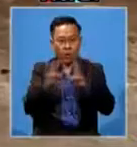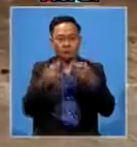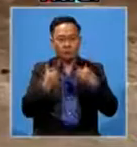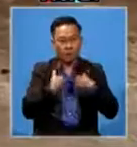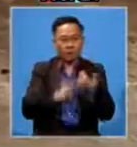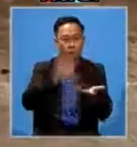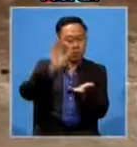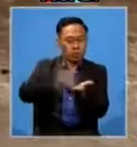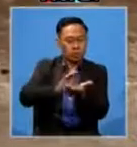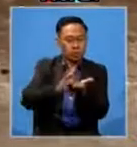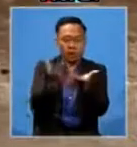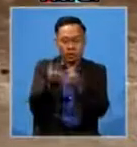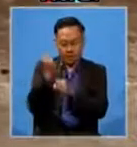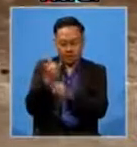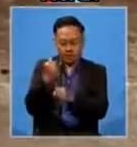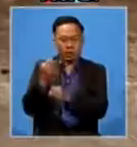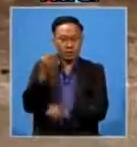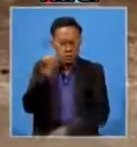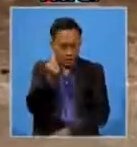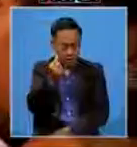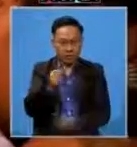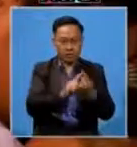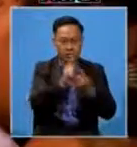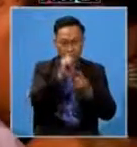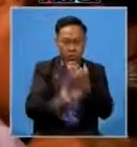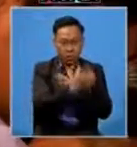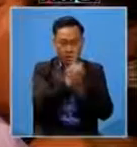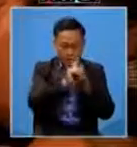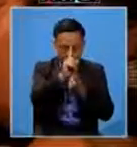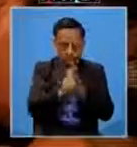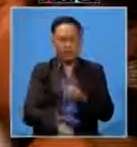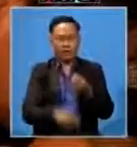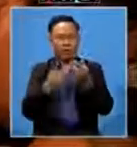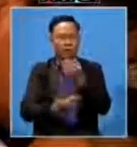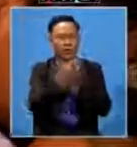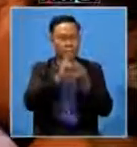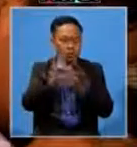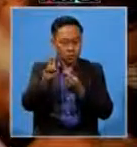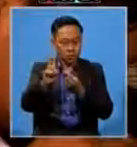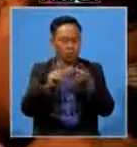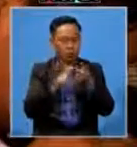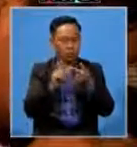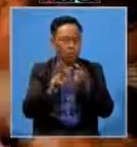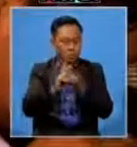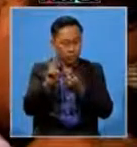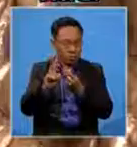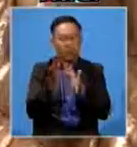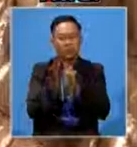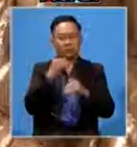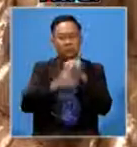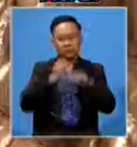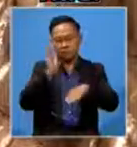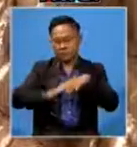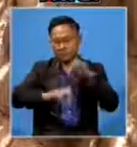โอกาสที่2ที่กระทรวงแรงงานจัดให้ประชาชนคือการพัฒนาทักษะฝีมือให้ดียิ่งขึ้นรวมถึงการพัฒนา